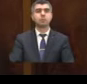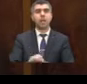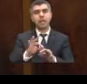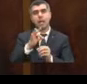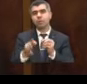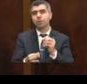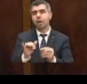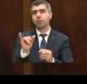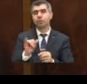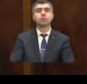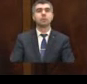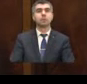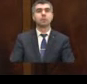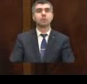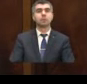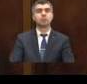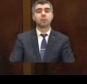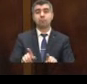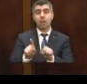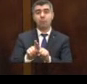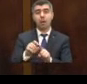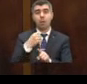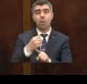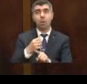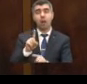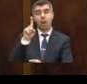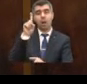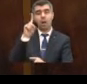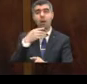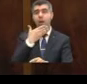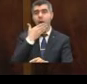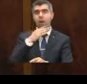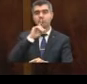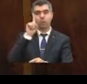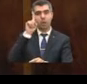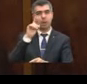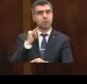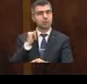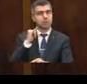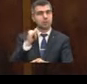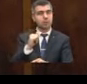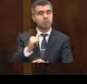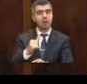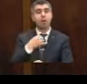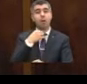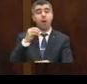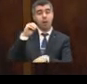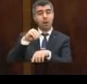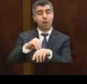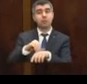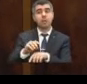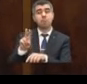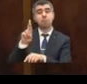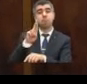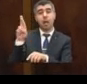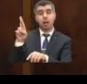النتائج؟ بعد فضل الله عز وجل والمنة والحمد له، بفضل الرؤية الاستباقية الناجحة